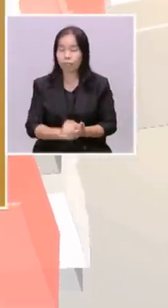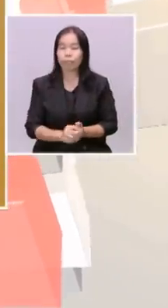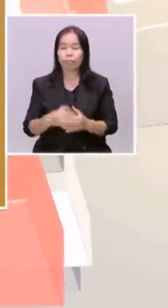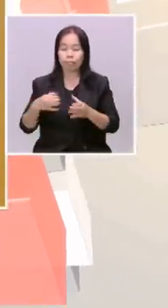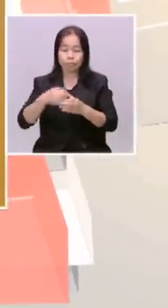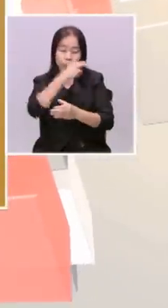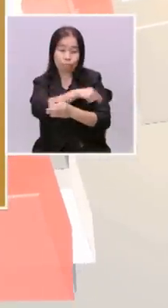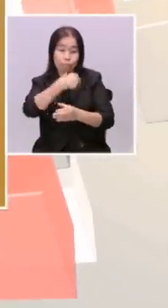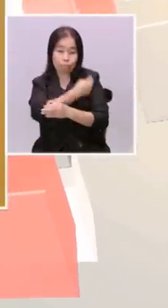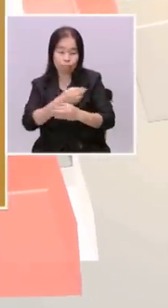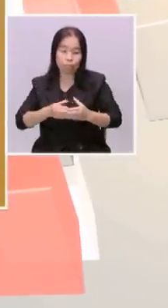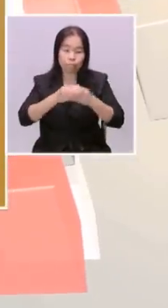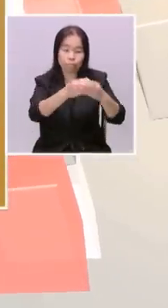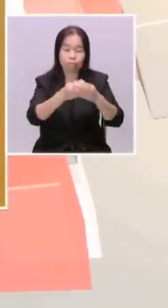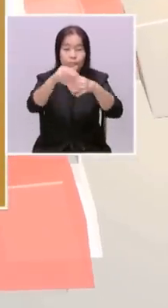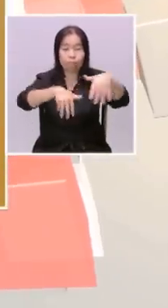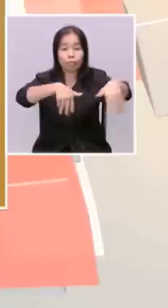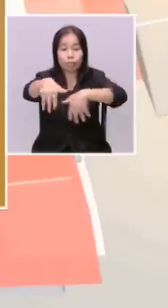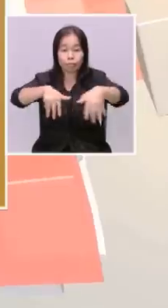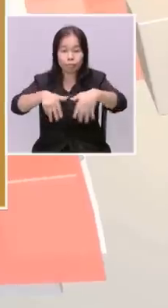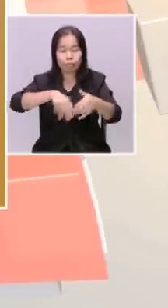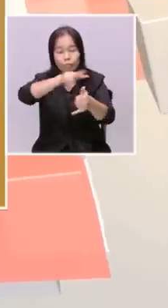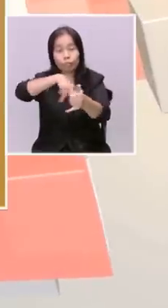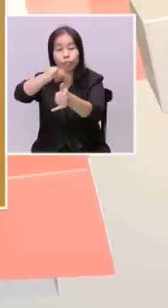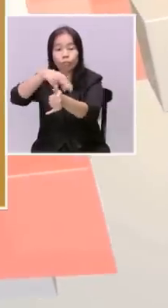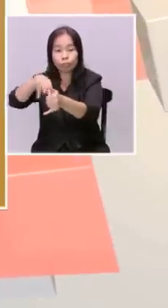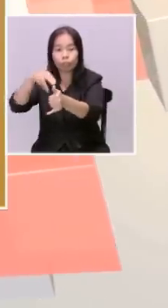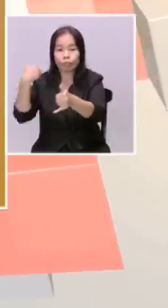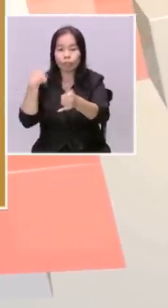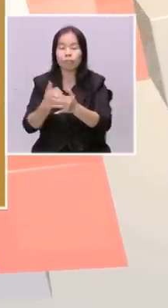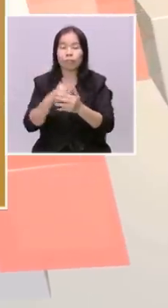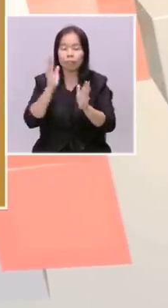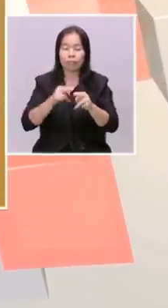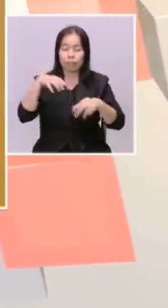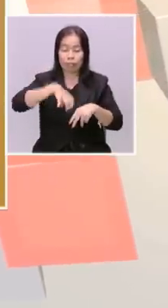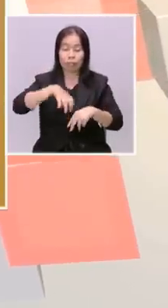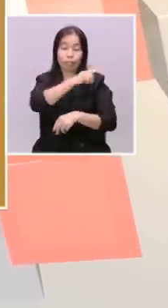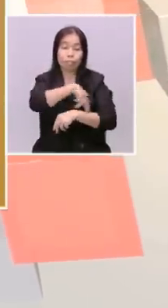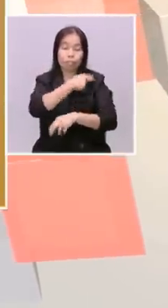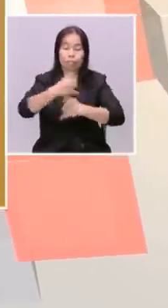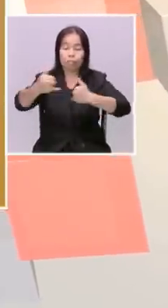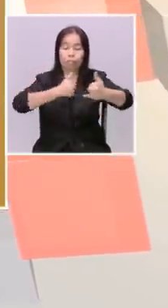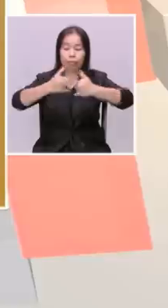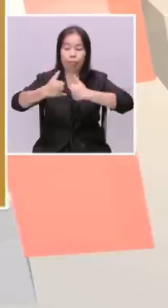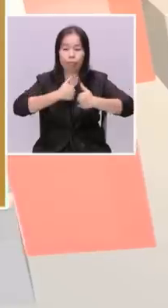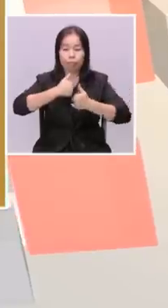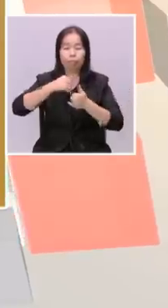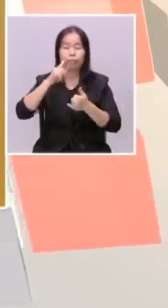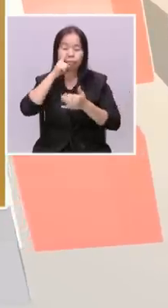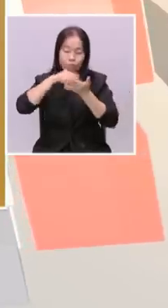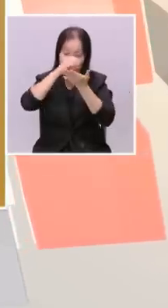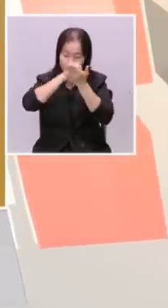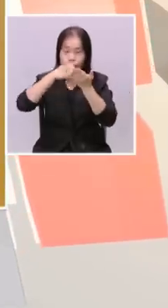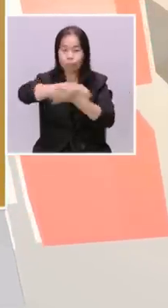เชิงรุก282รายมาจากระบบเฝ้าระวังและบริการ2151รายนะคะยอดรวมสะสม